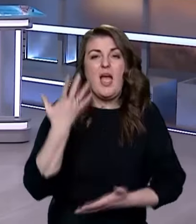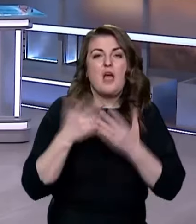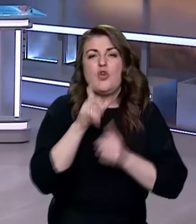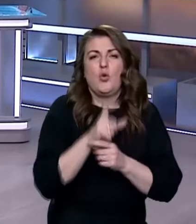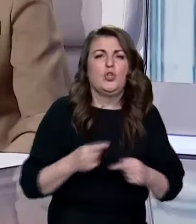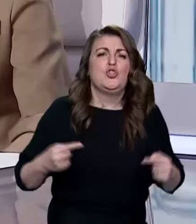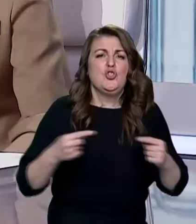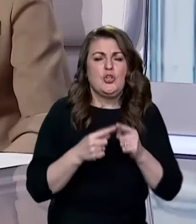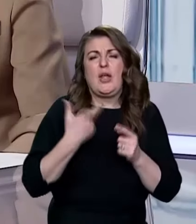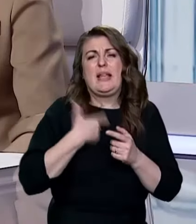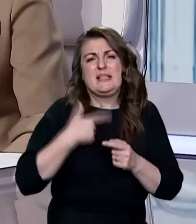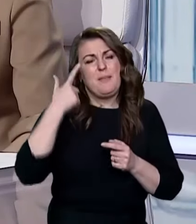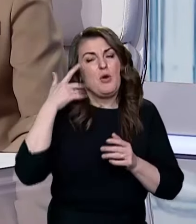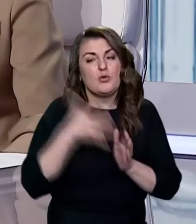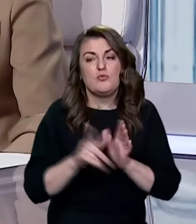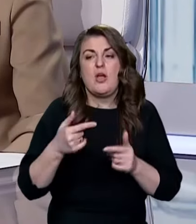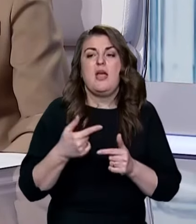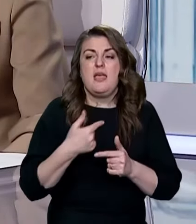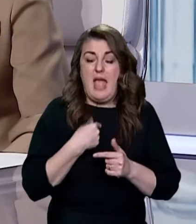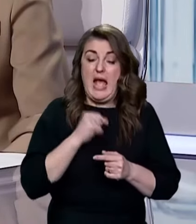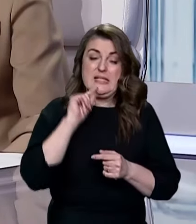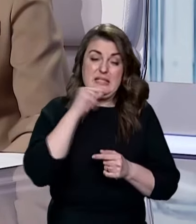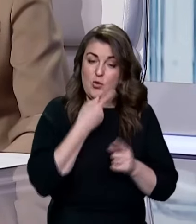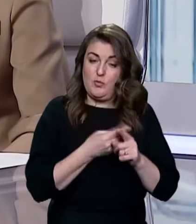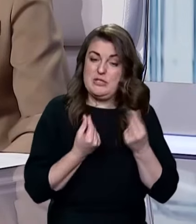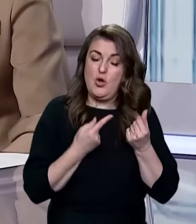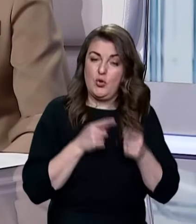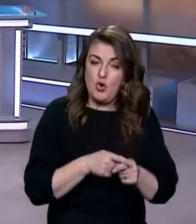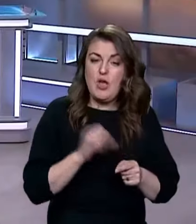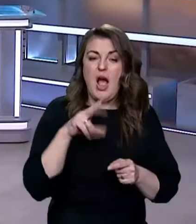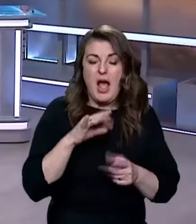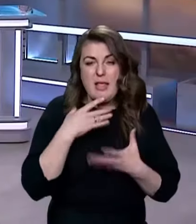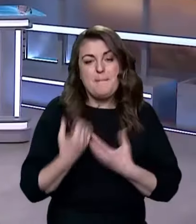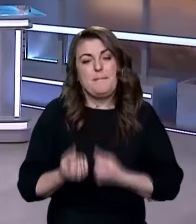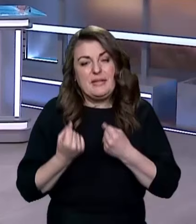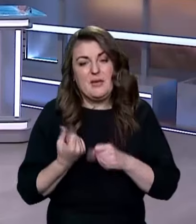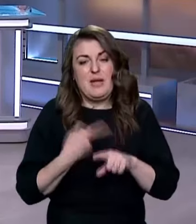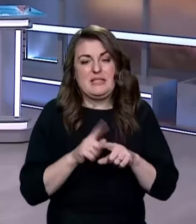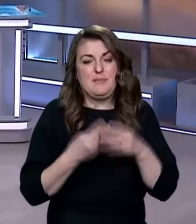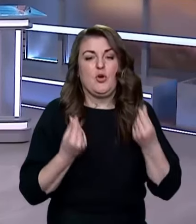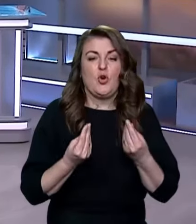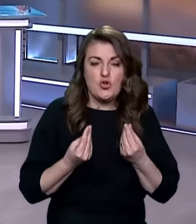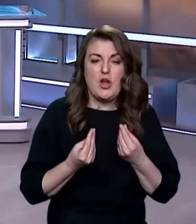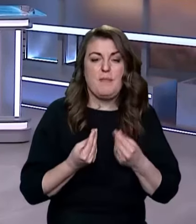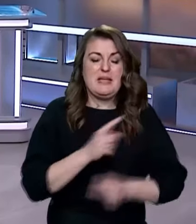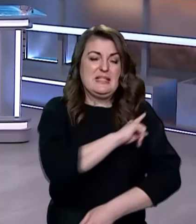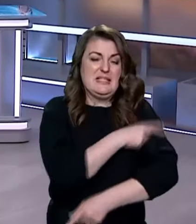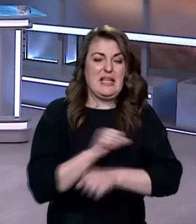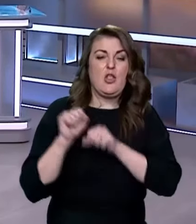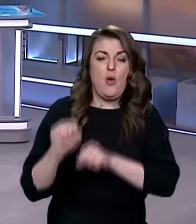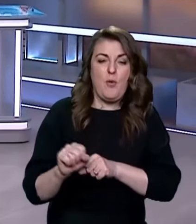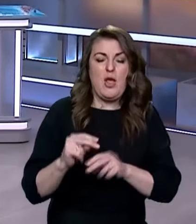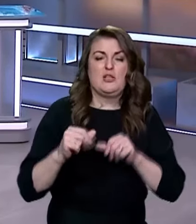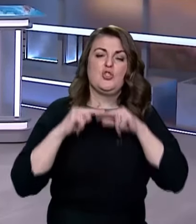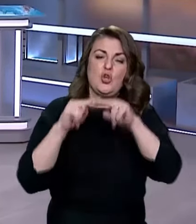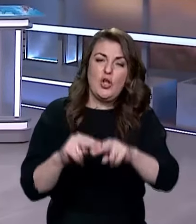чітко для себе розуміють, що я зекономлю ці гроші, але підтримують цими грошами сили оборони.